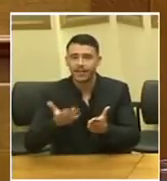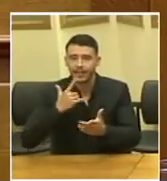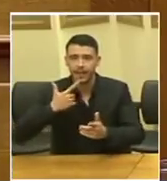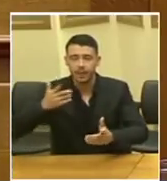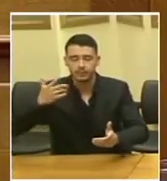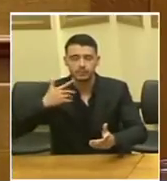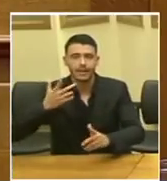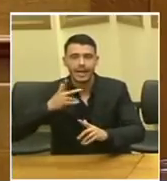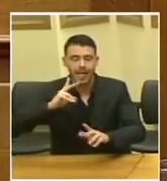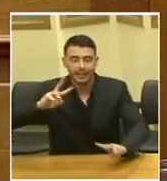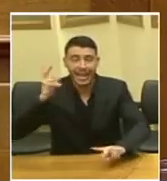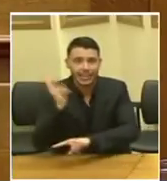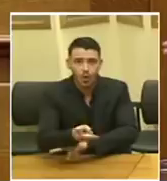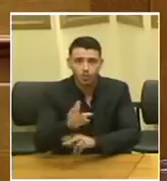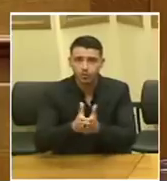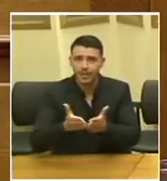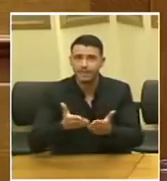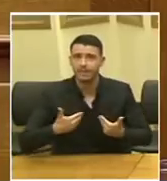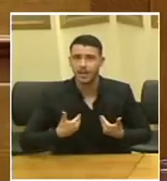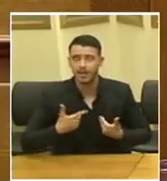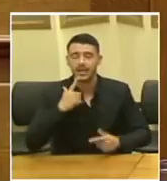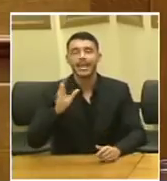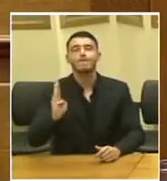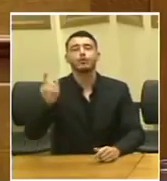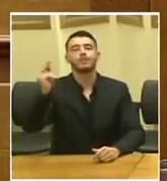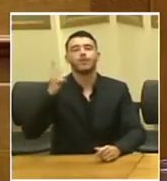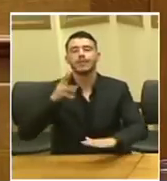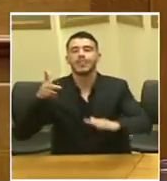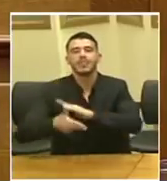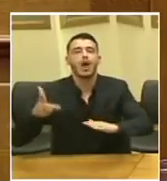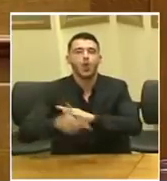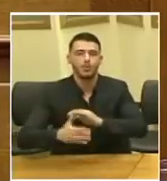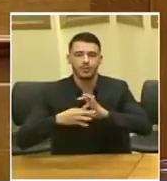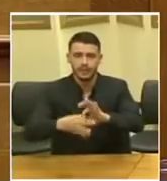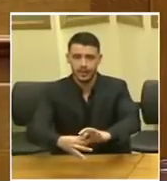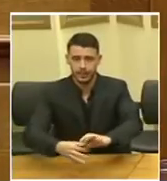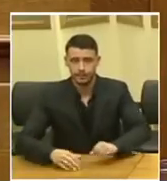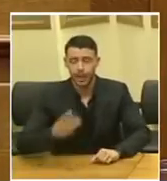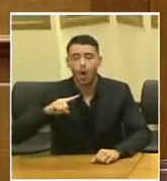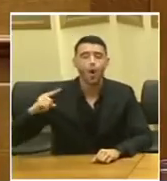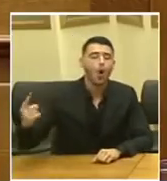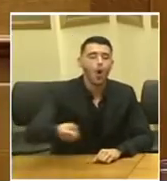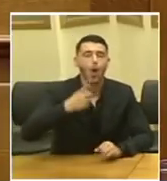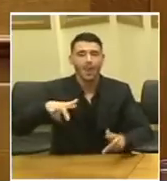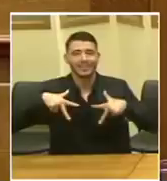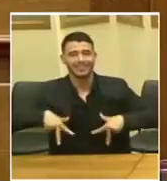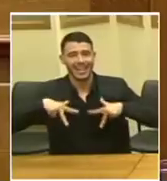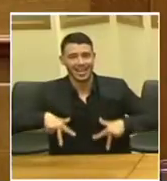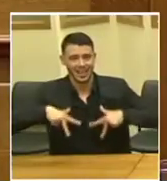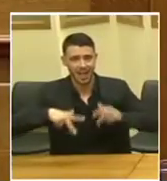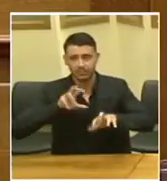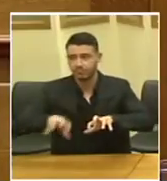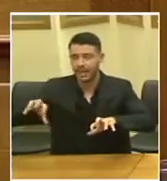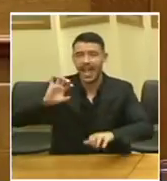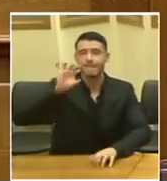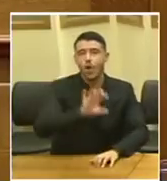παρακαλώ, κυρία Βούλτεψη, σας παρακαλώ. Όλα τα κράτη της Ευρώπης, όλα τα κράτη της Ευρώπης,